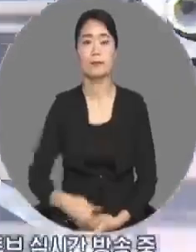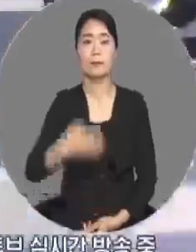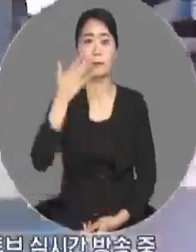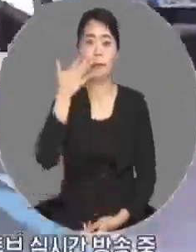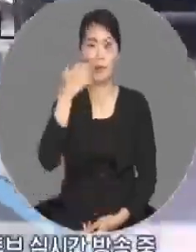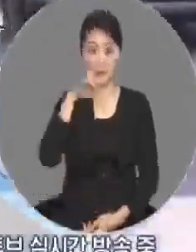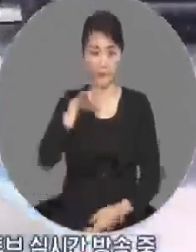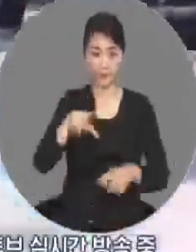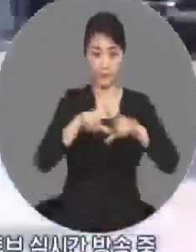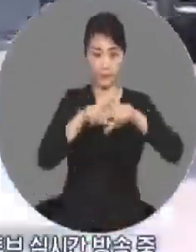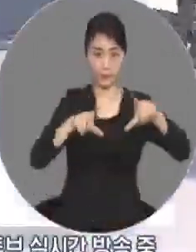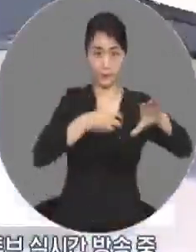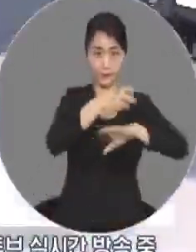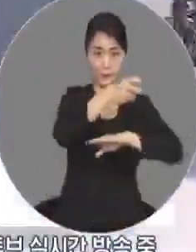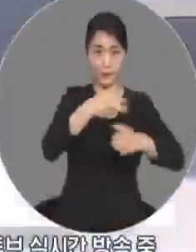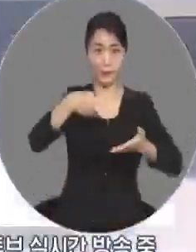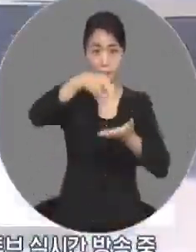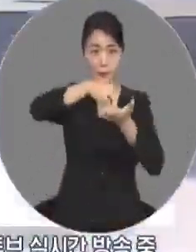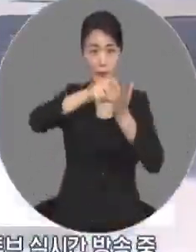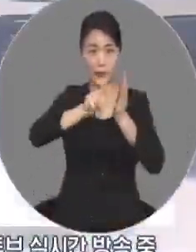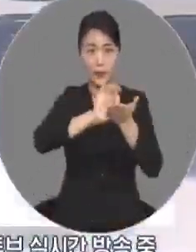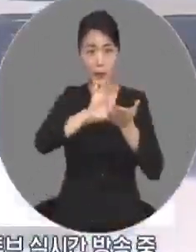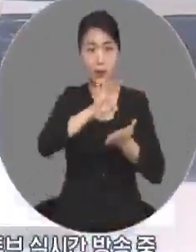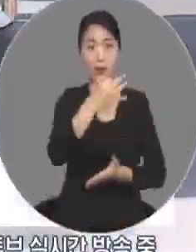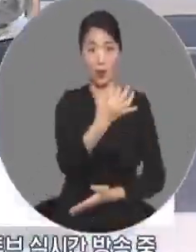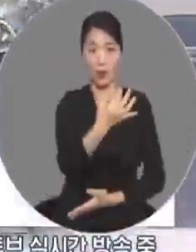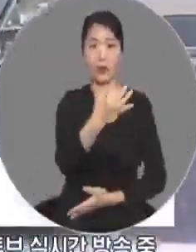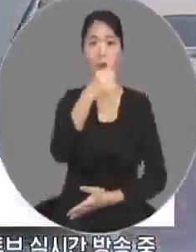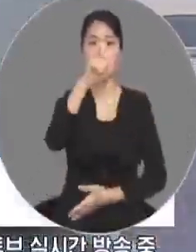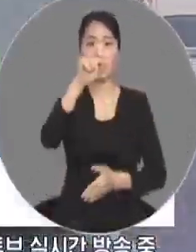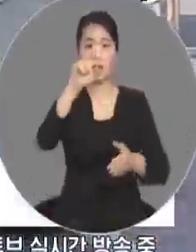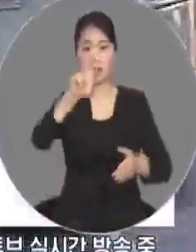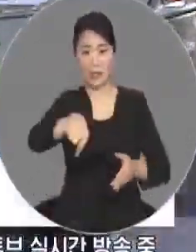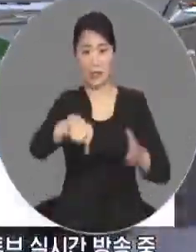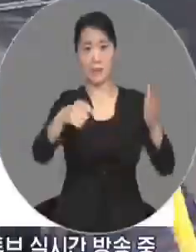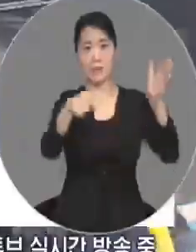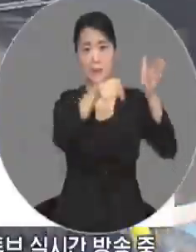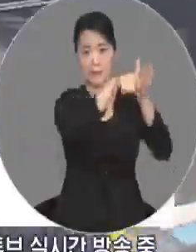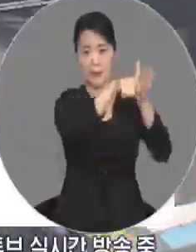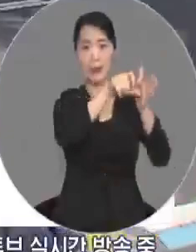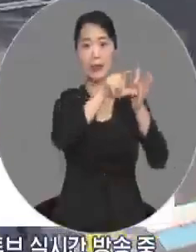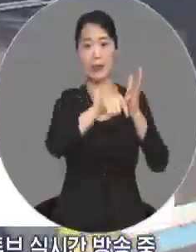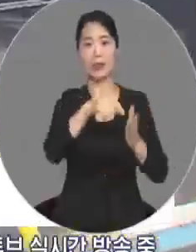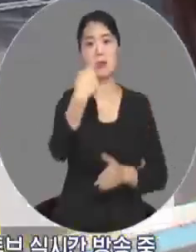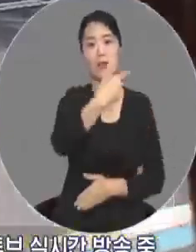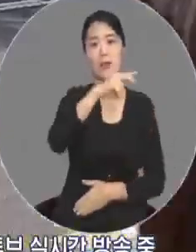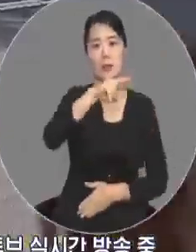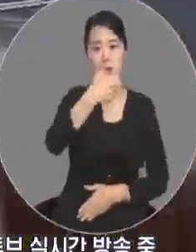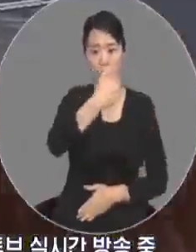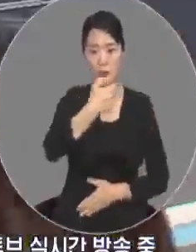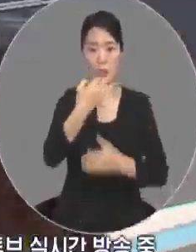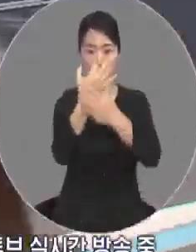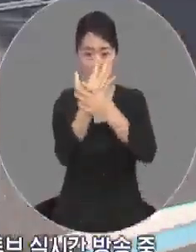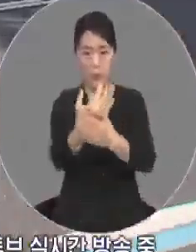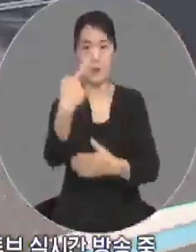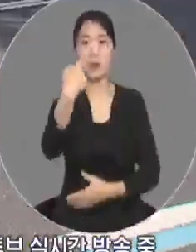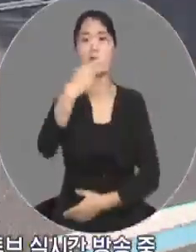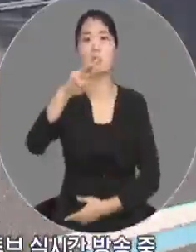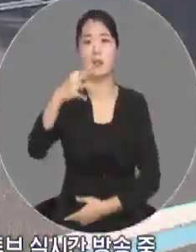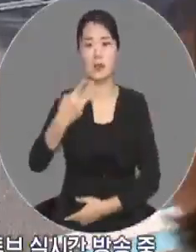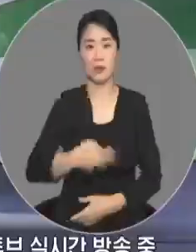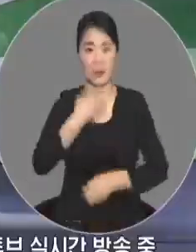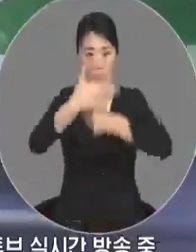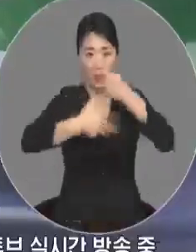울산의 일반 버스 요금은 카드로 1,250원 현금은 1,300원입니다 지난 8년간 한 번도 오르지